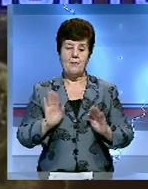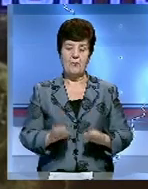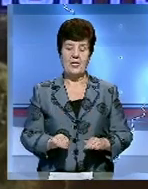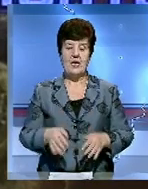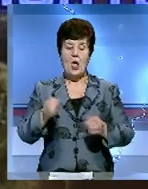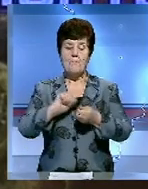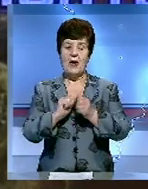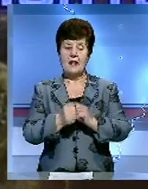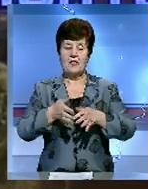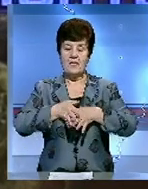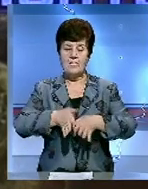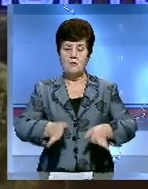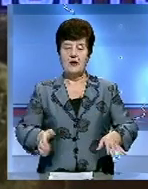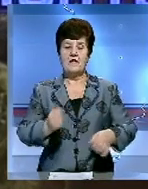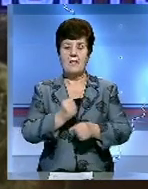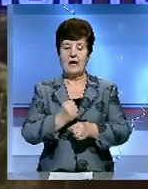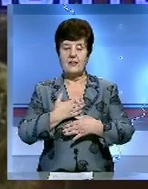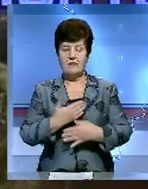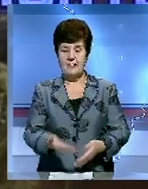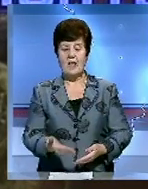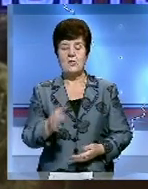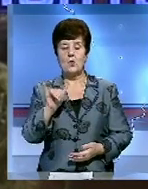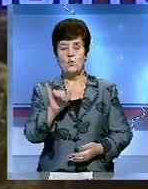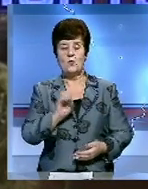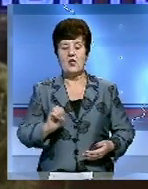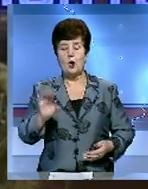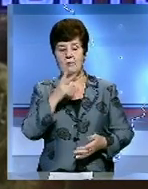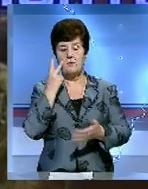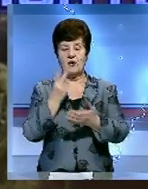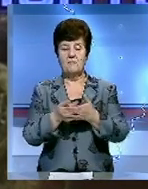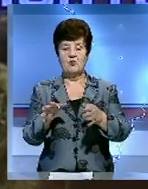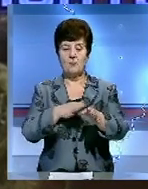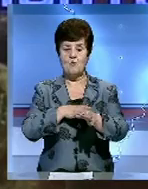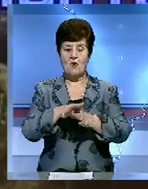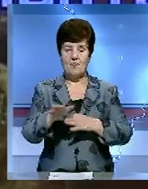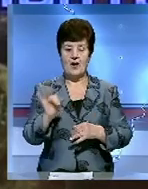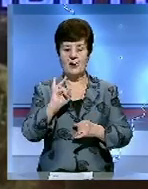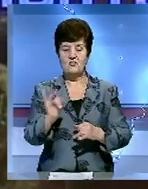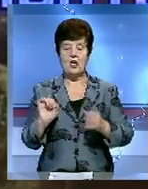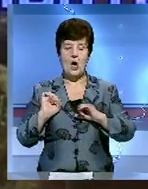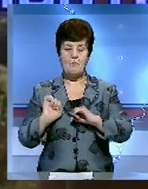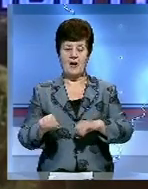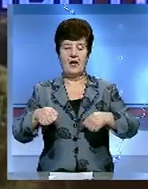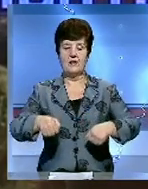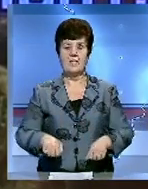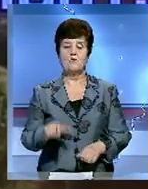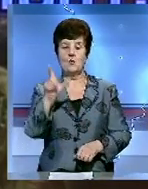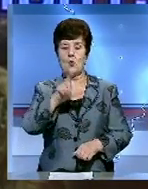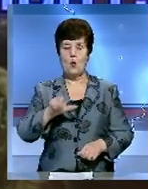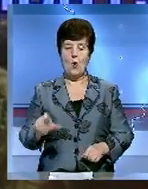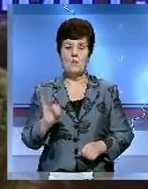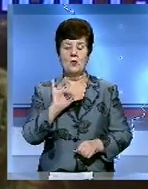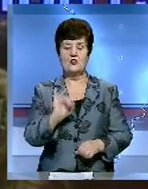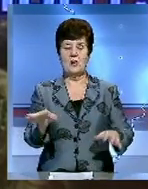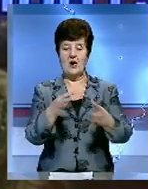a activității Uniunii Europene privind promovarea și apărarea drepturilor omului și a